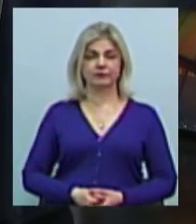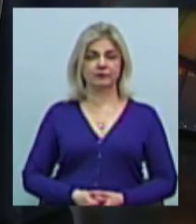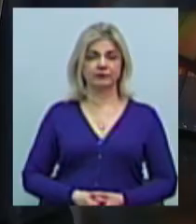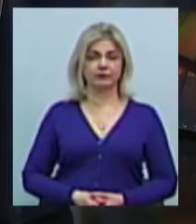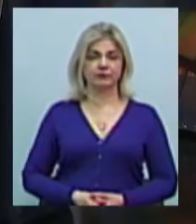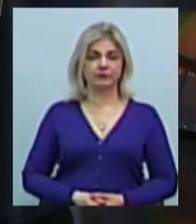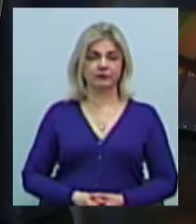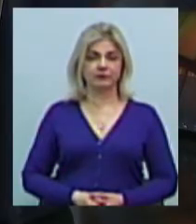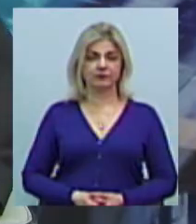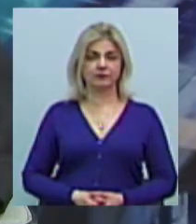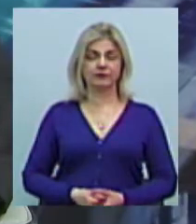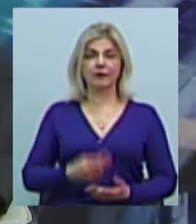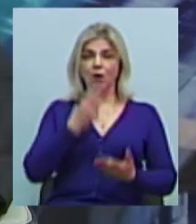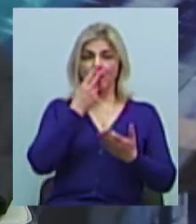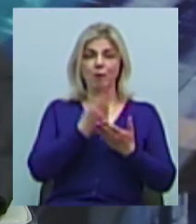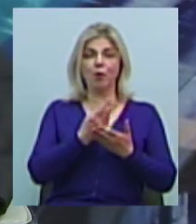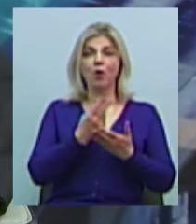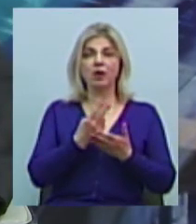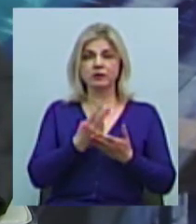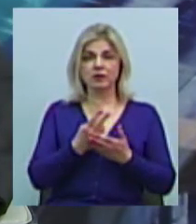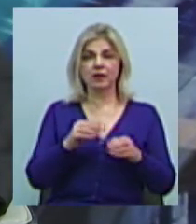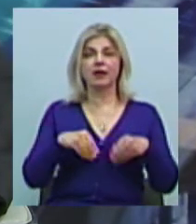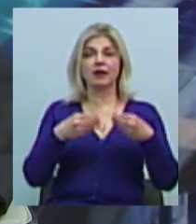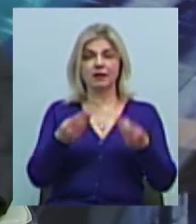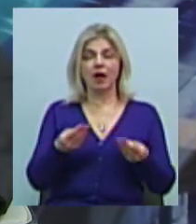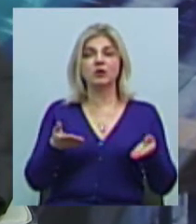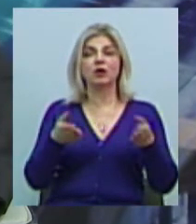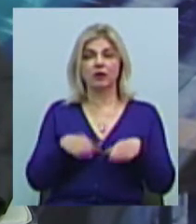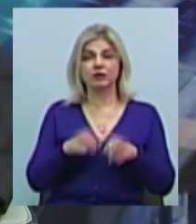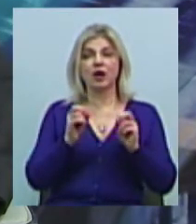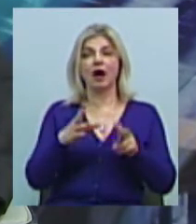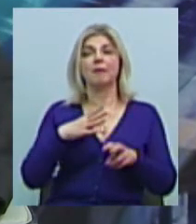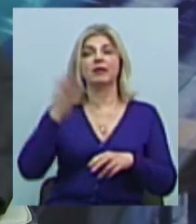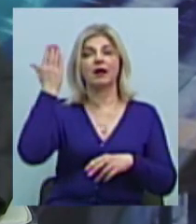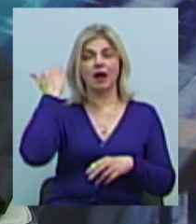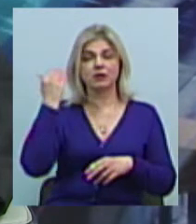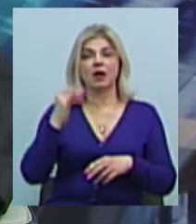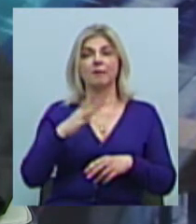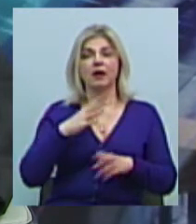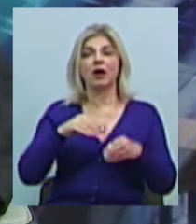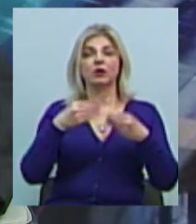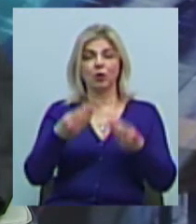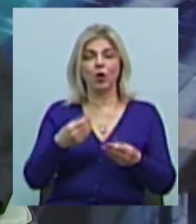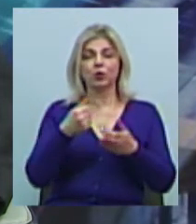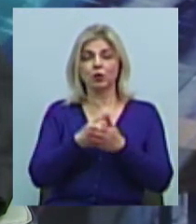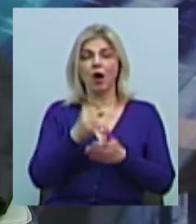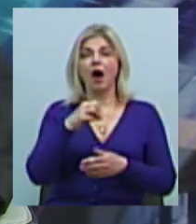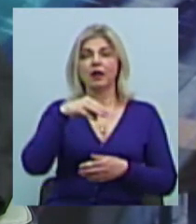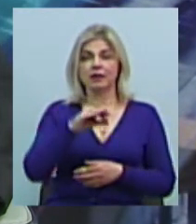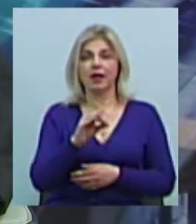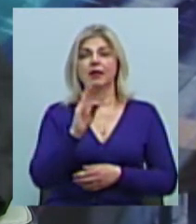Ну, надання показів приладів обліку залишається, як і було раніше, вони надаються саме до АТ